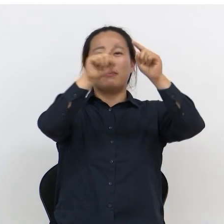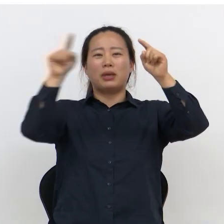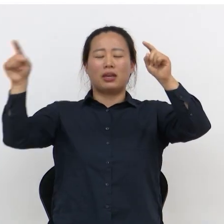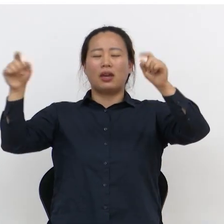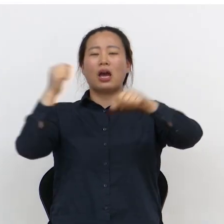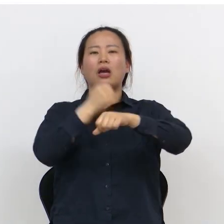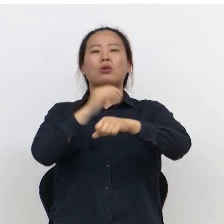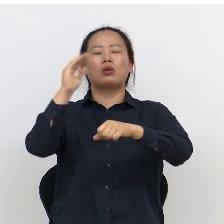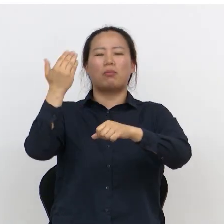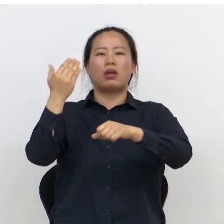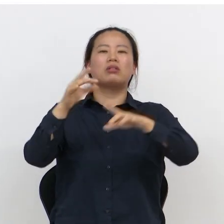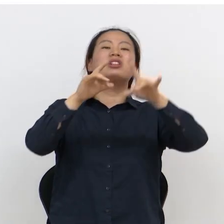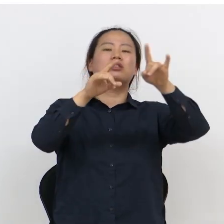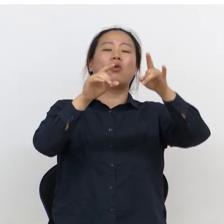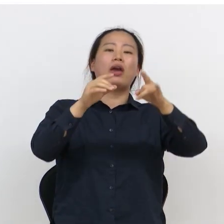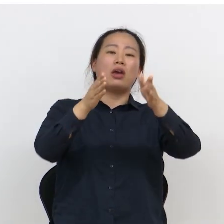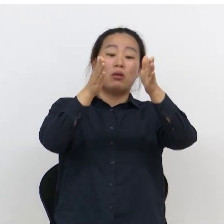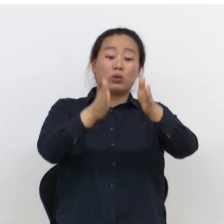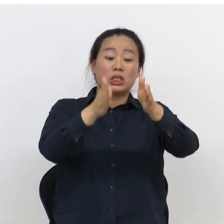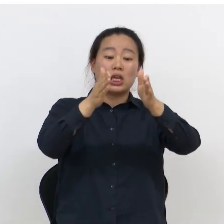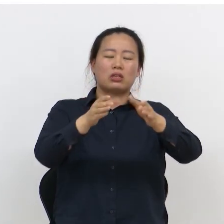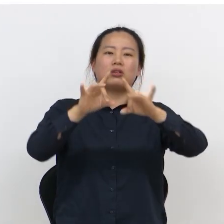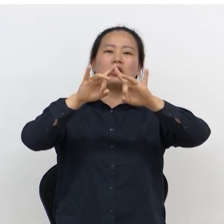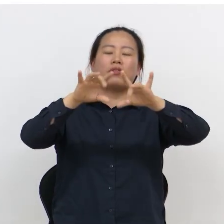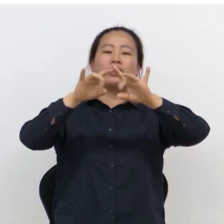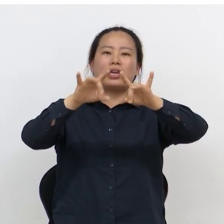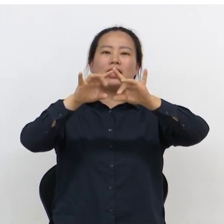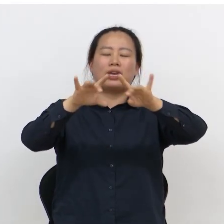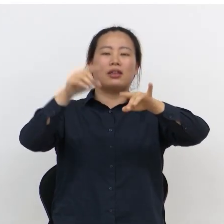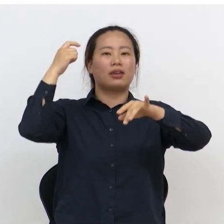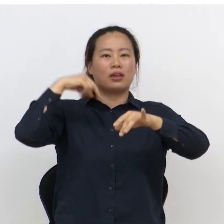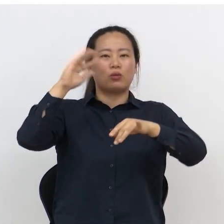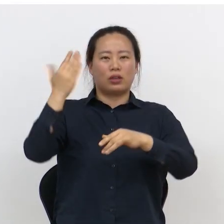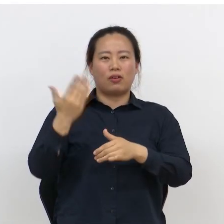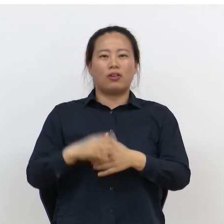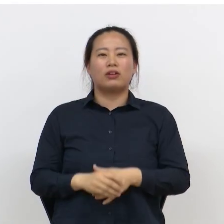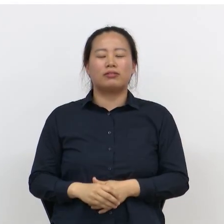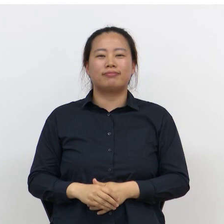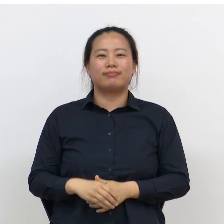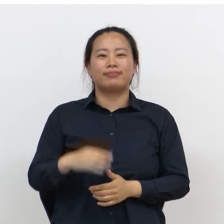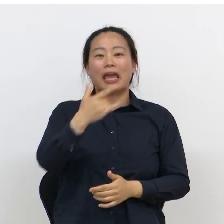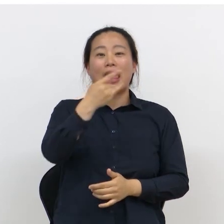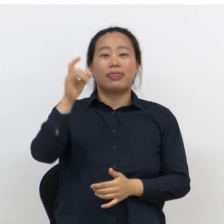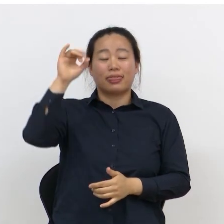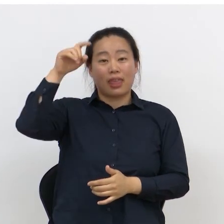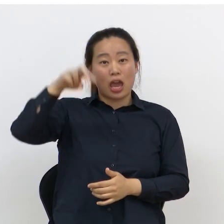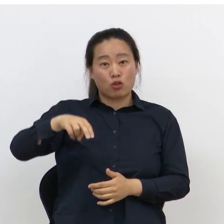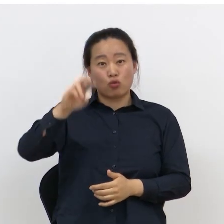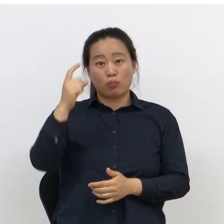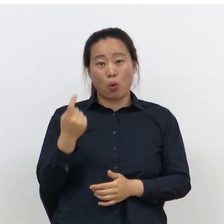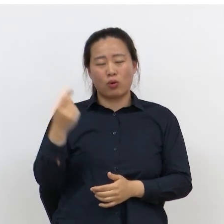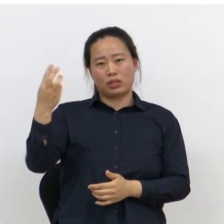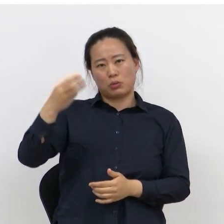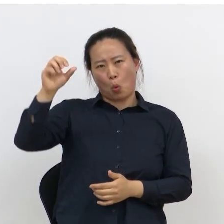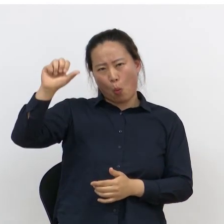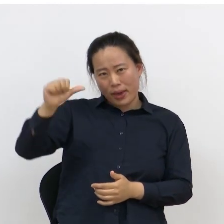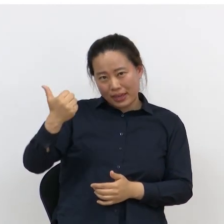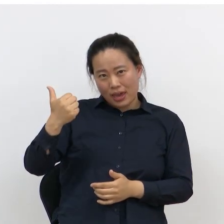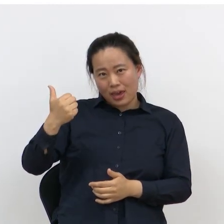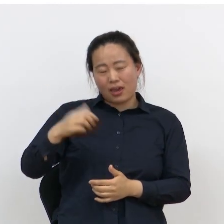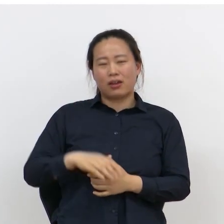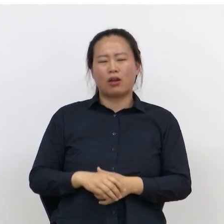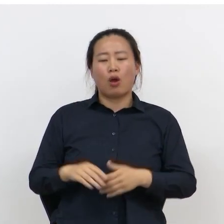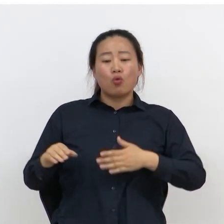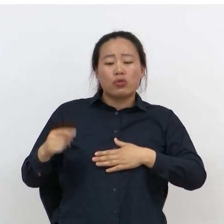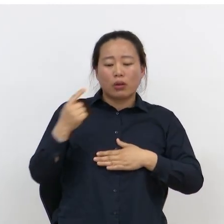기점막이 진동해서 전기 신호가 이렇게 해서 이제 가게 되어 있는 것입니다. 뇌 유모세포가 3,500개라 했으니까